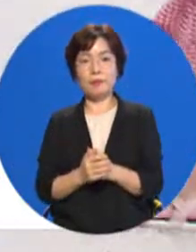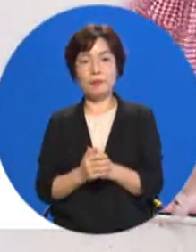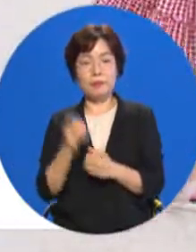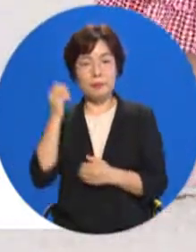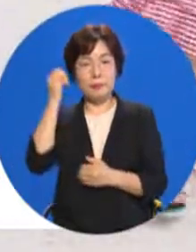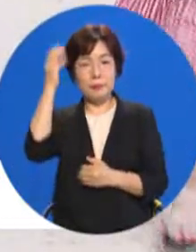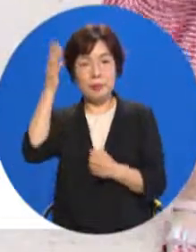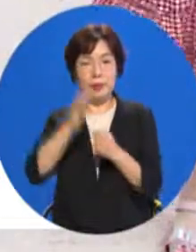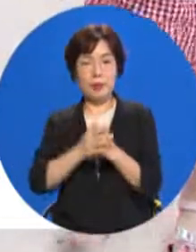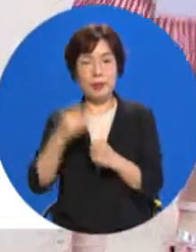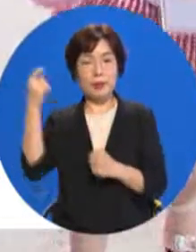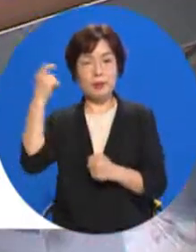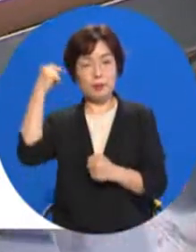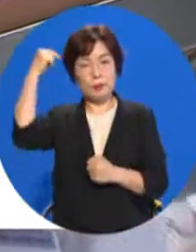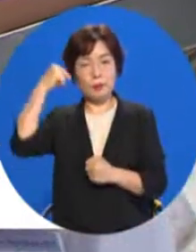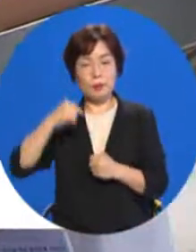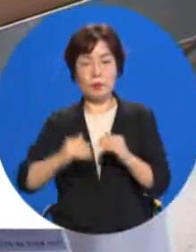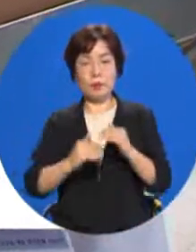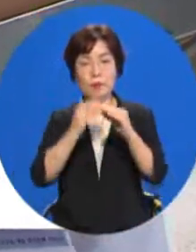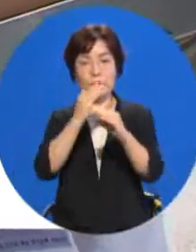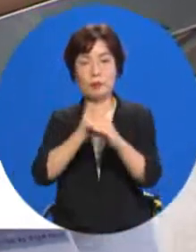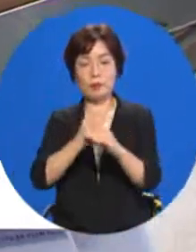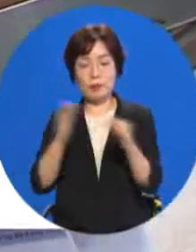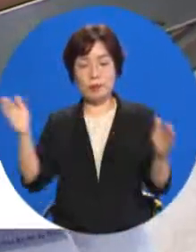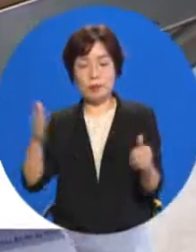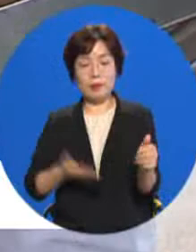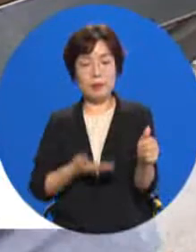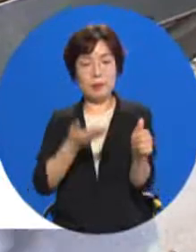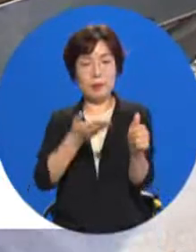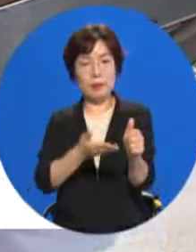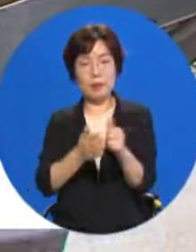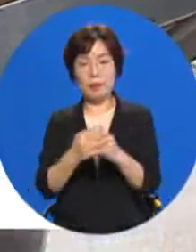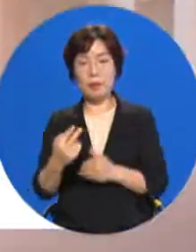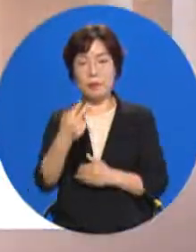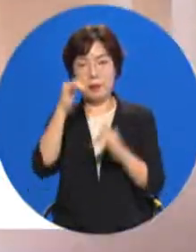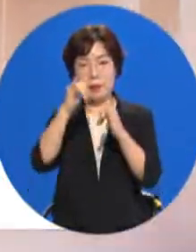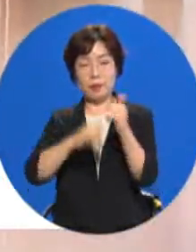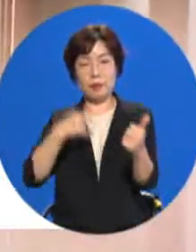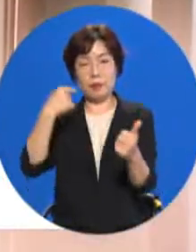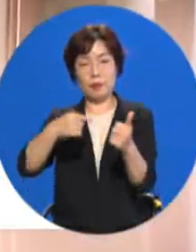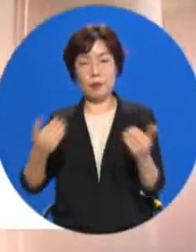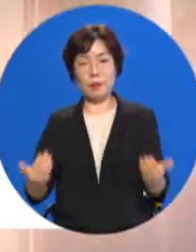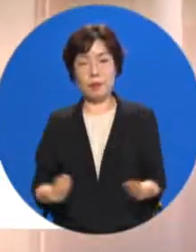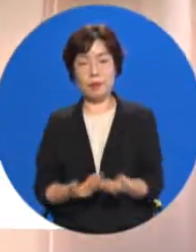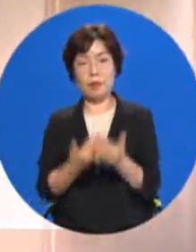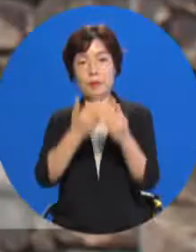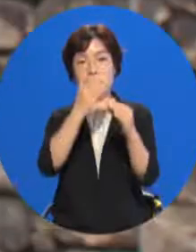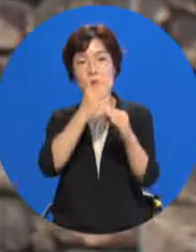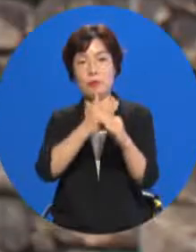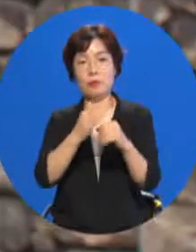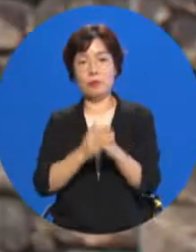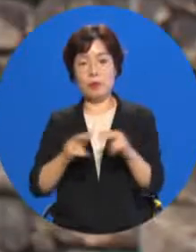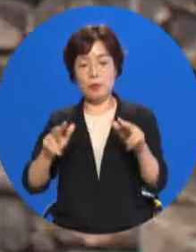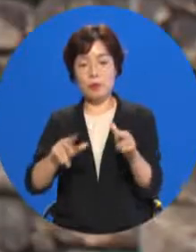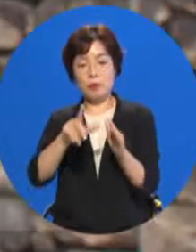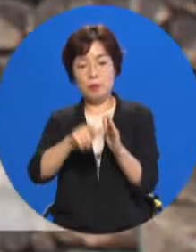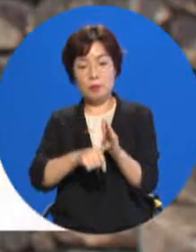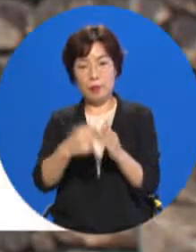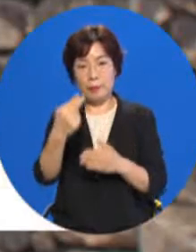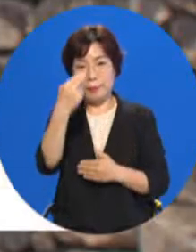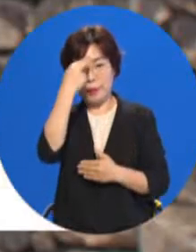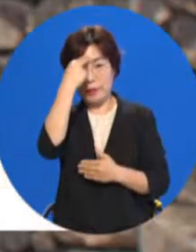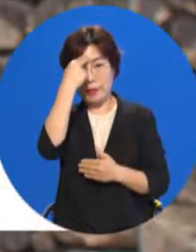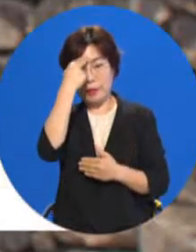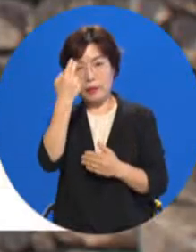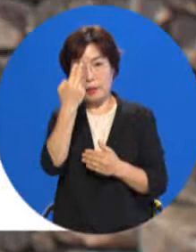선생을 듣고 느끼는 과정에 자라나는 학생들에게 숨쉬는 역사 교육으로 자리 잡고 있는 것. 또 지금 시기가 또 이런